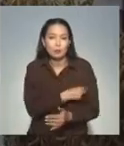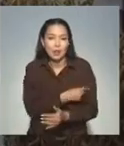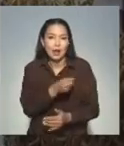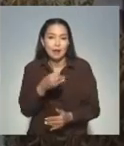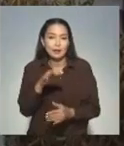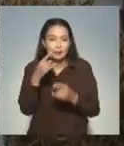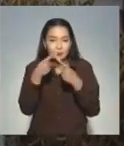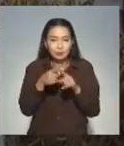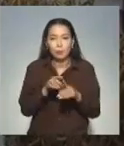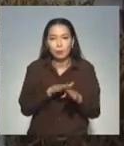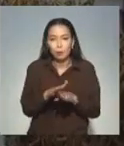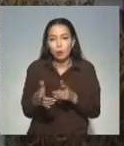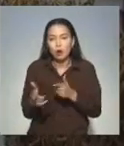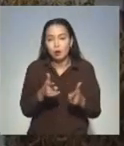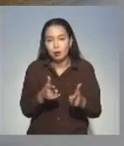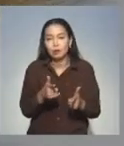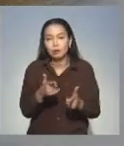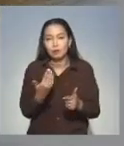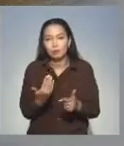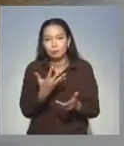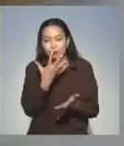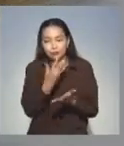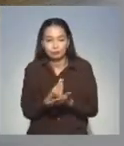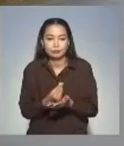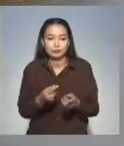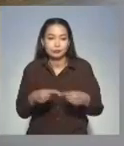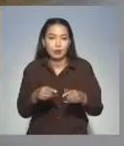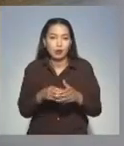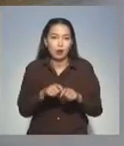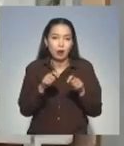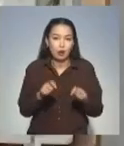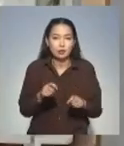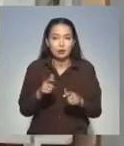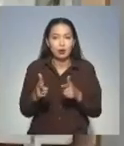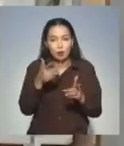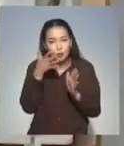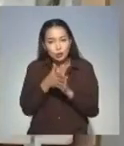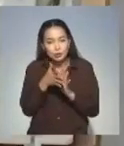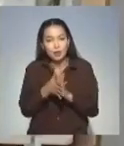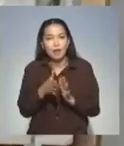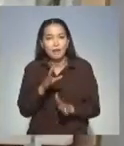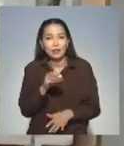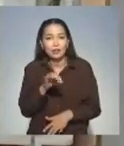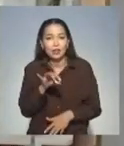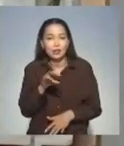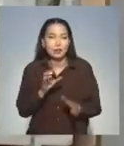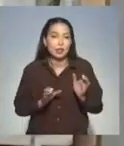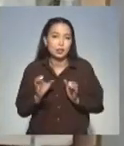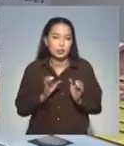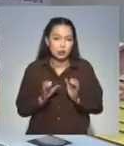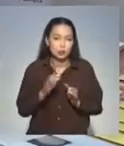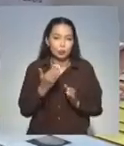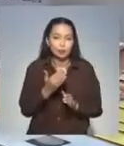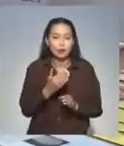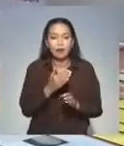причем полностью готовых к коммерциализации. Сотрудники научно-исследовательского ветеринарного университета, к примеру, презентовали ветеринарные препараты.